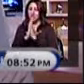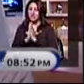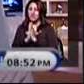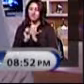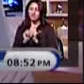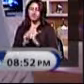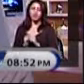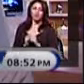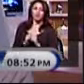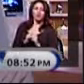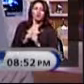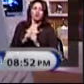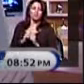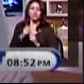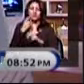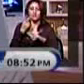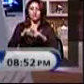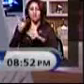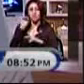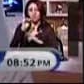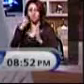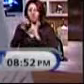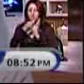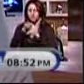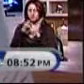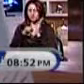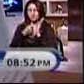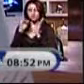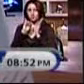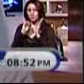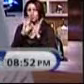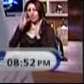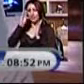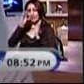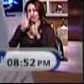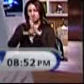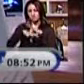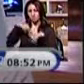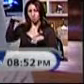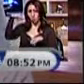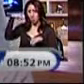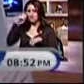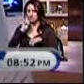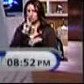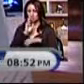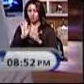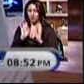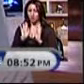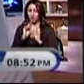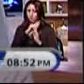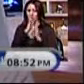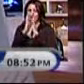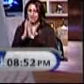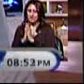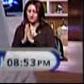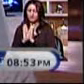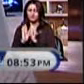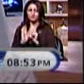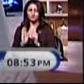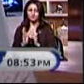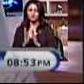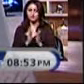للكاتب، لأن شايف أن الكتاب كاتب لازم يبقى مستقل. بس أنا مش فاهم السيد علاء عبد العزيز بيعمل إيه بالظبط، يعني كيف